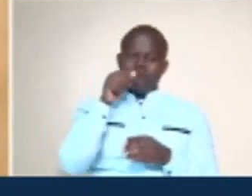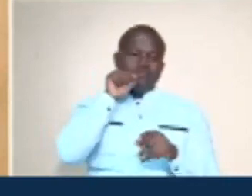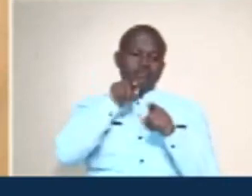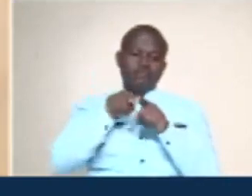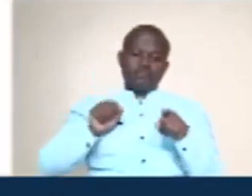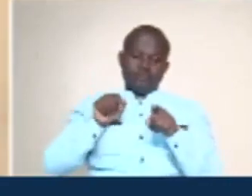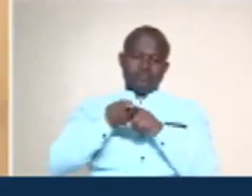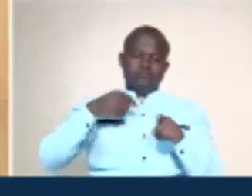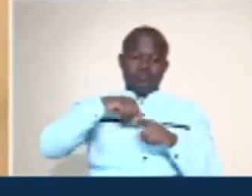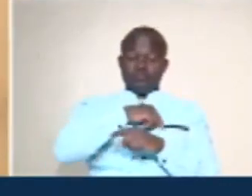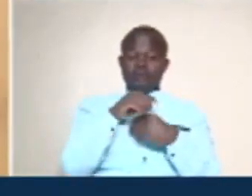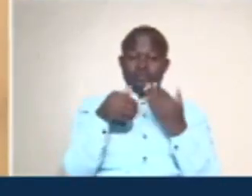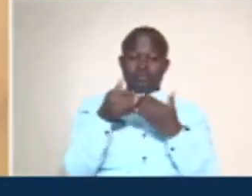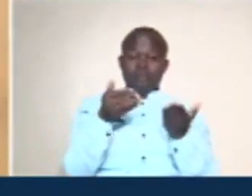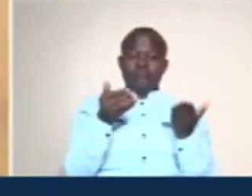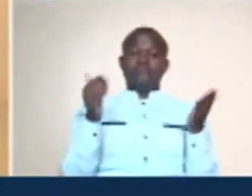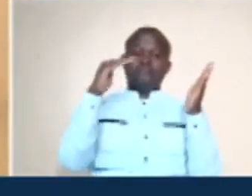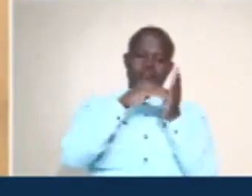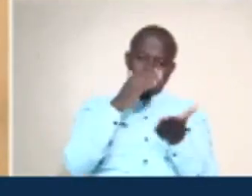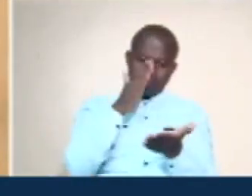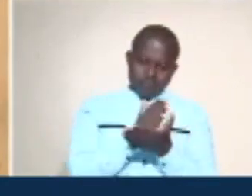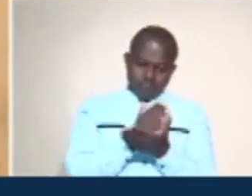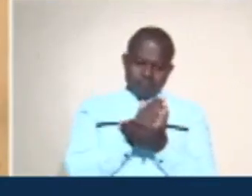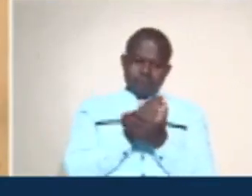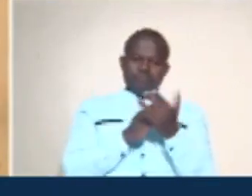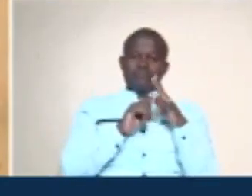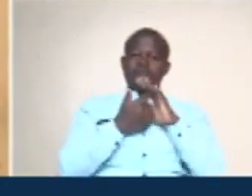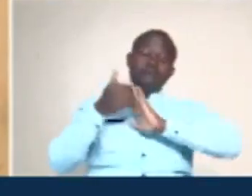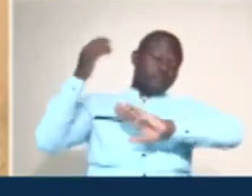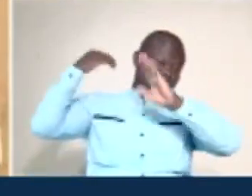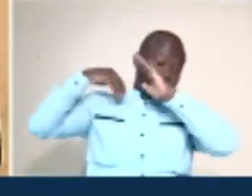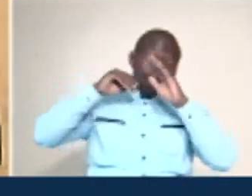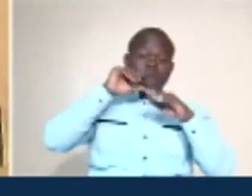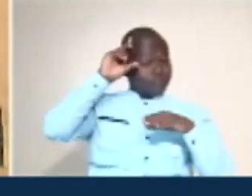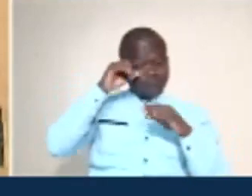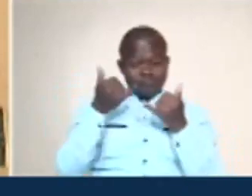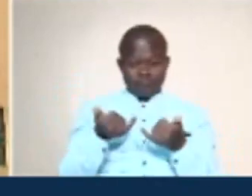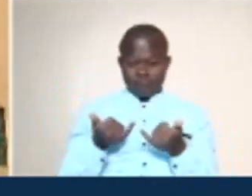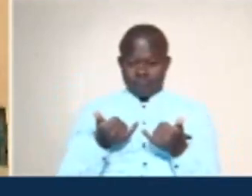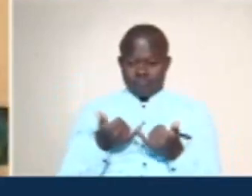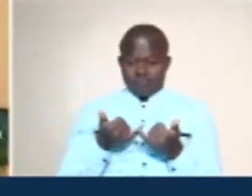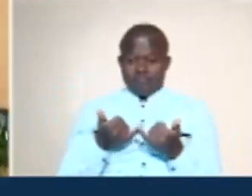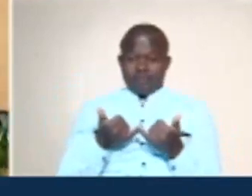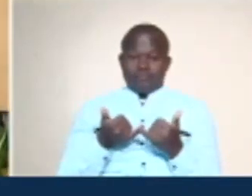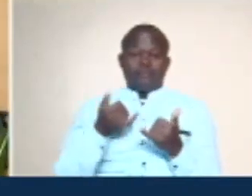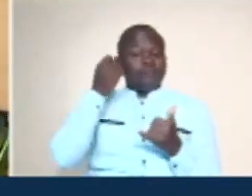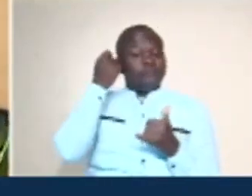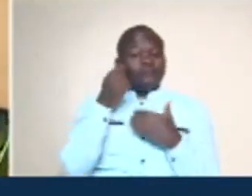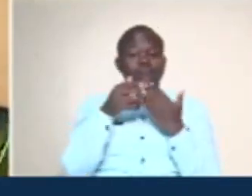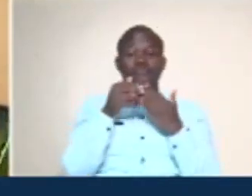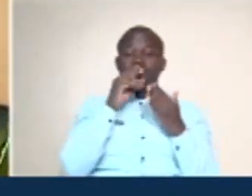banjye tuvukana, ubwo urubanza abarongi bararuhagarika. Narutangiye kera utagira ngo ni ubu ngubu, ubwo no kuvuga